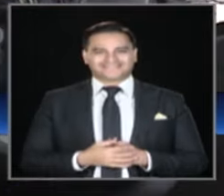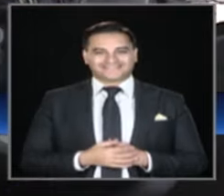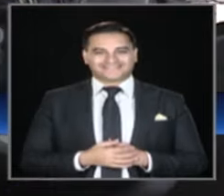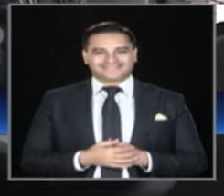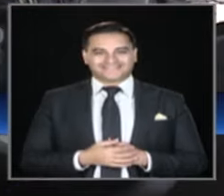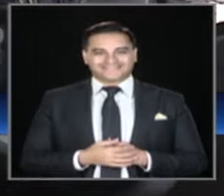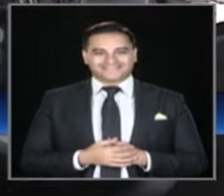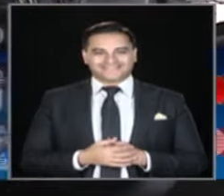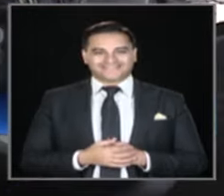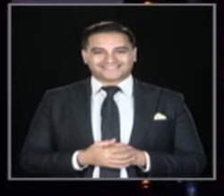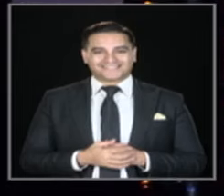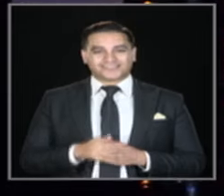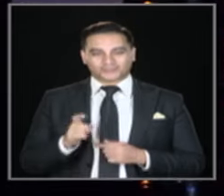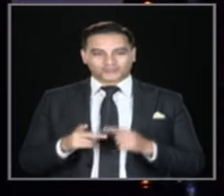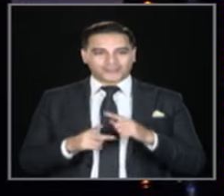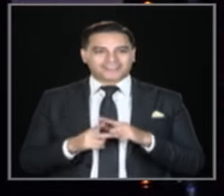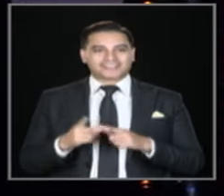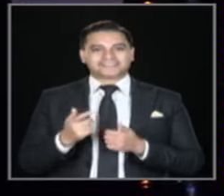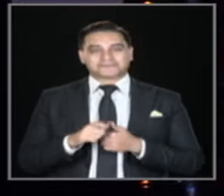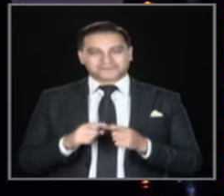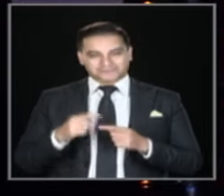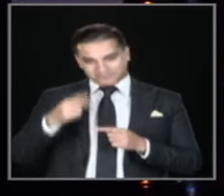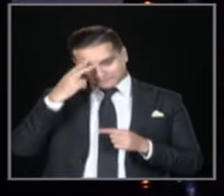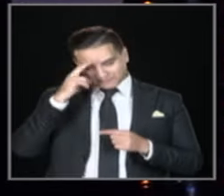5 شوف السؤالين اللي جايين